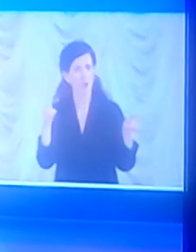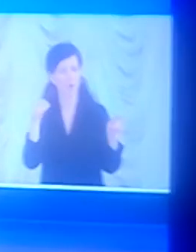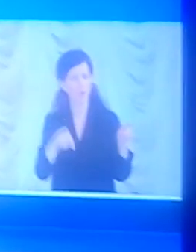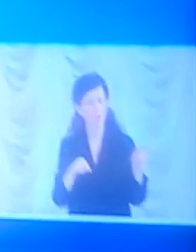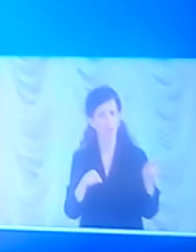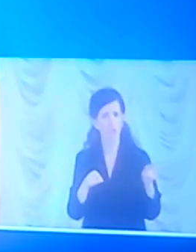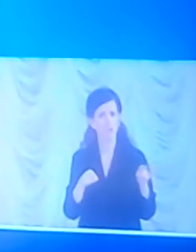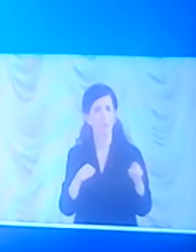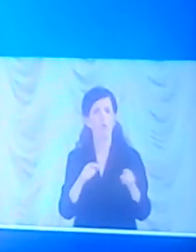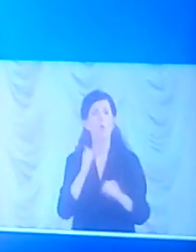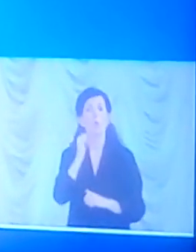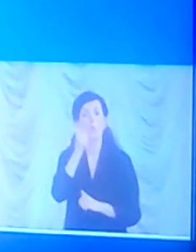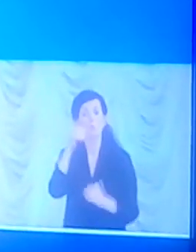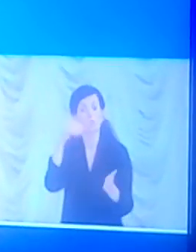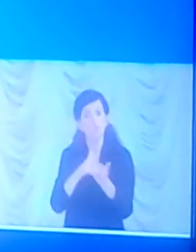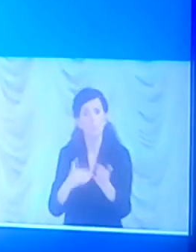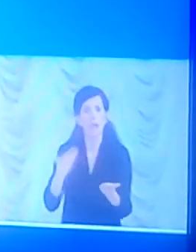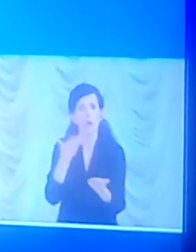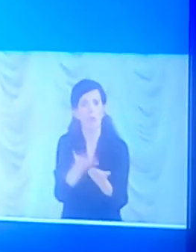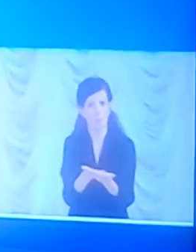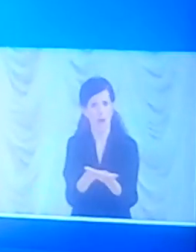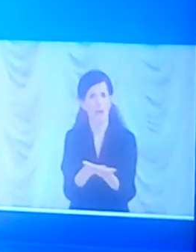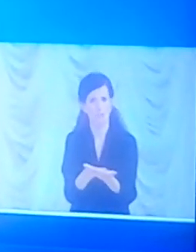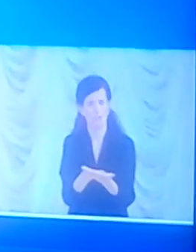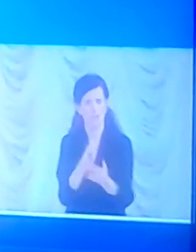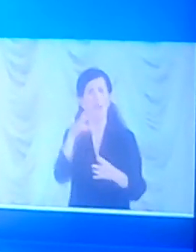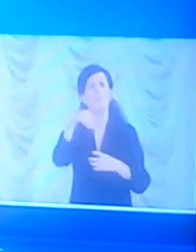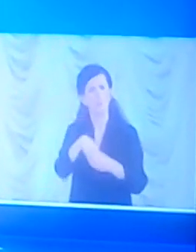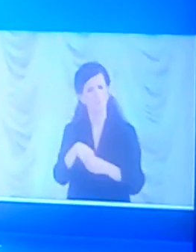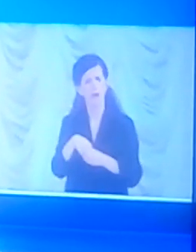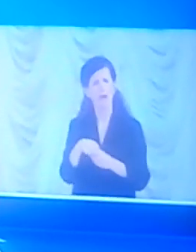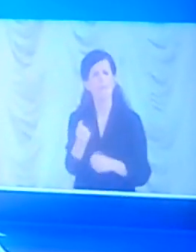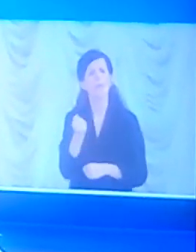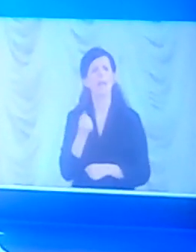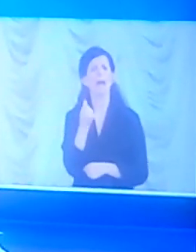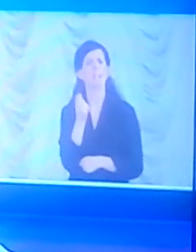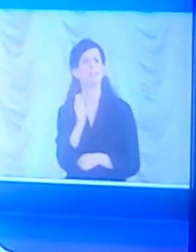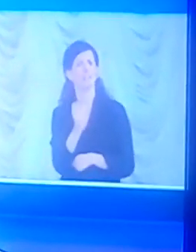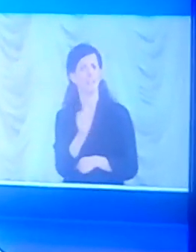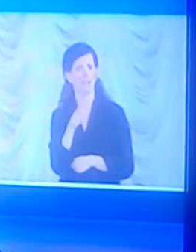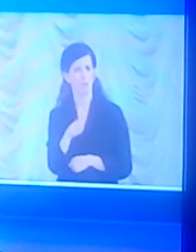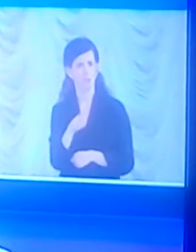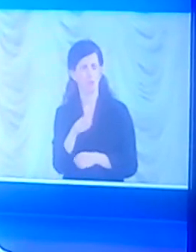di 11.000 domande, compresa la cassa integrazione,